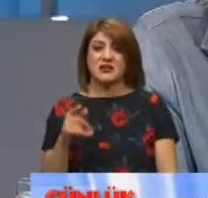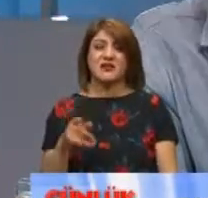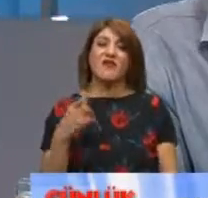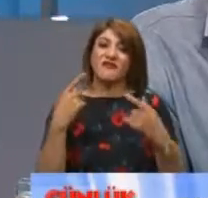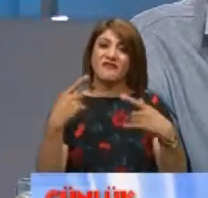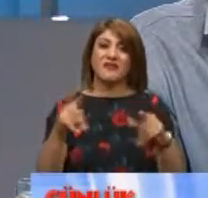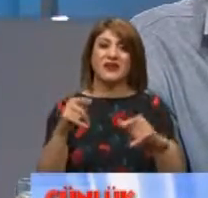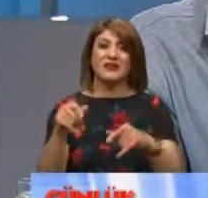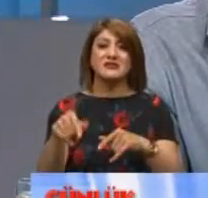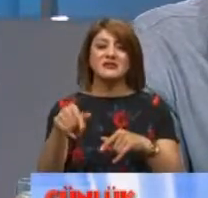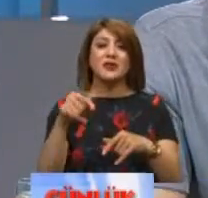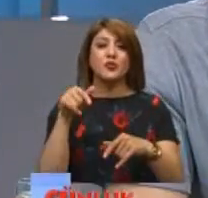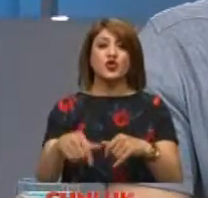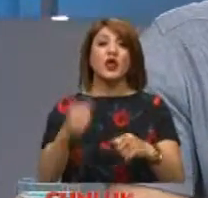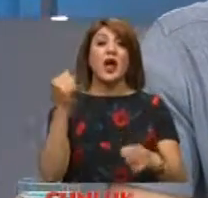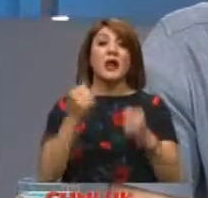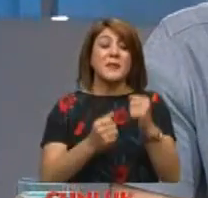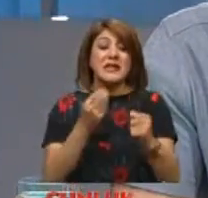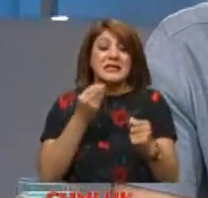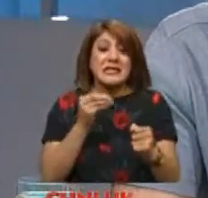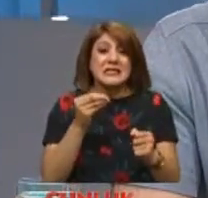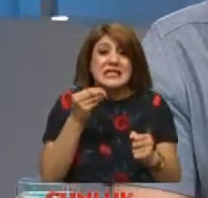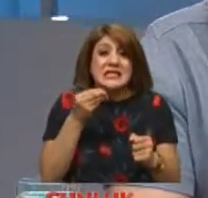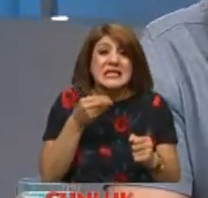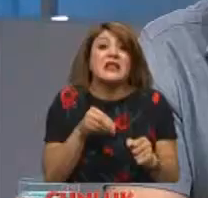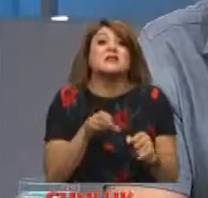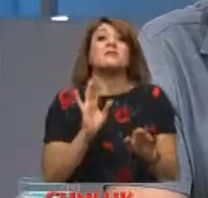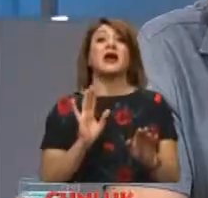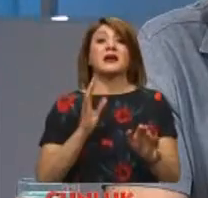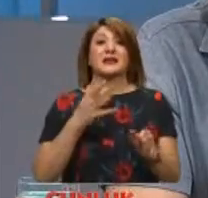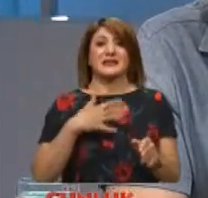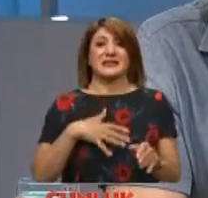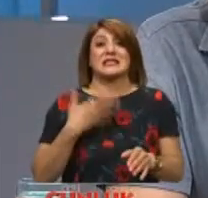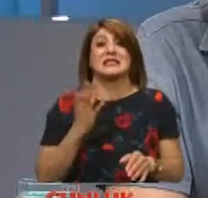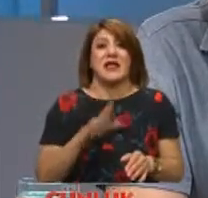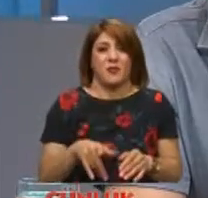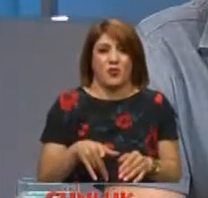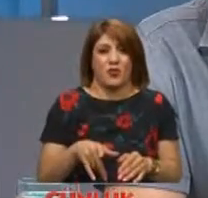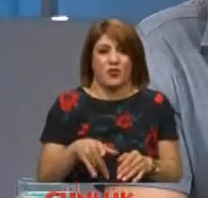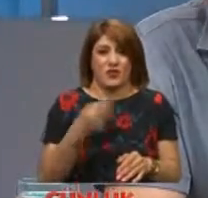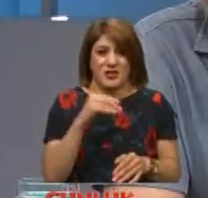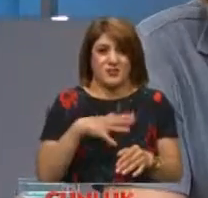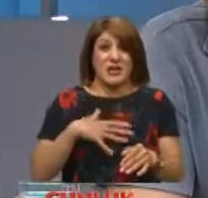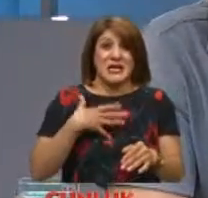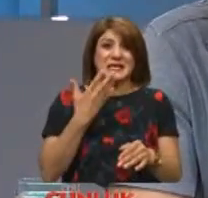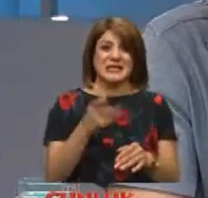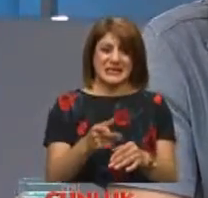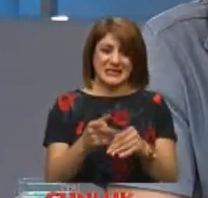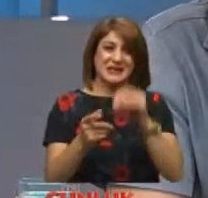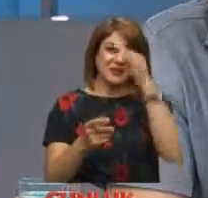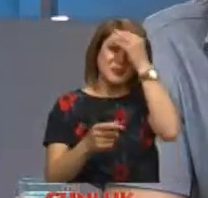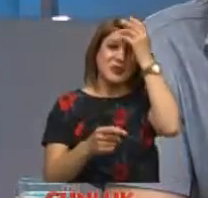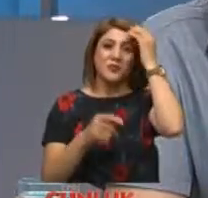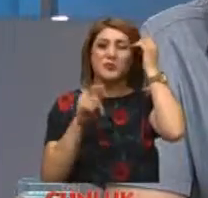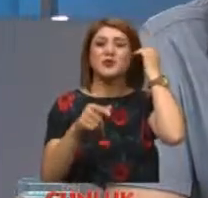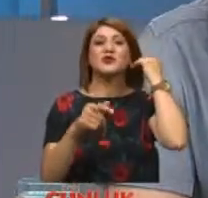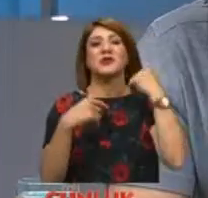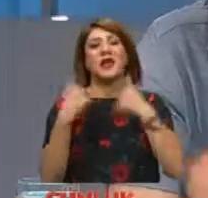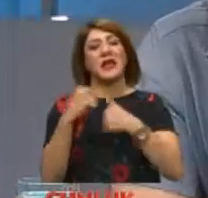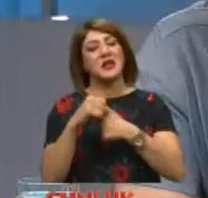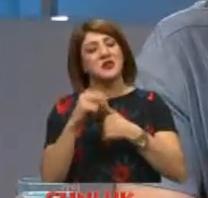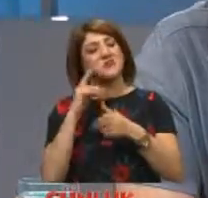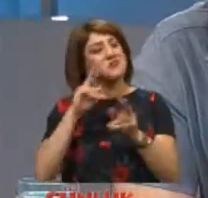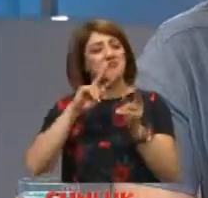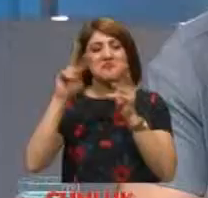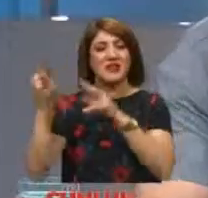Deminkindekinden farklı olarak burada arabayı satmamaya çalışıyor gibi bir izlenim eyvah, var. Eyvah, eş gidiyor o zaman ha. Bilmiyorum ben. Belki de bunun eşi daha mülayimdir.